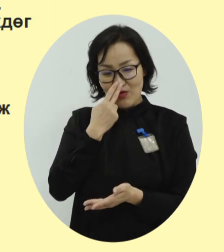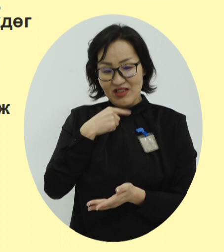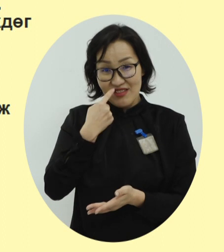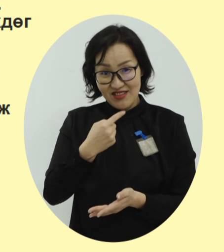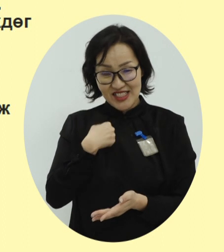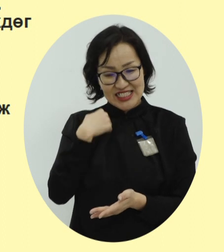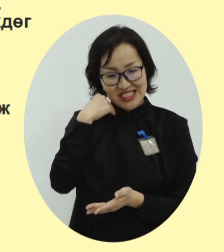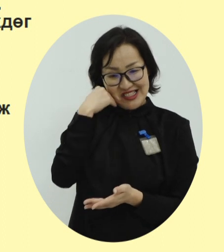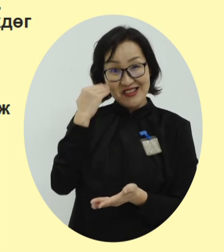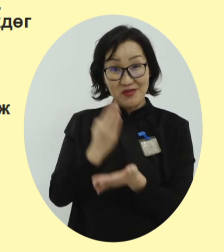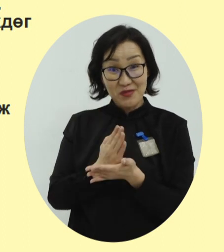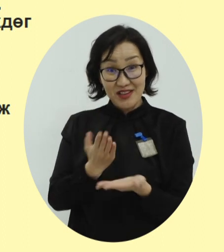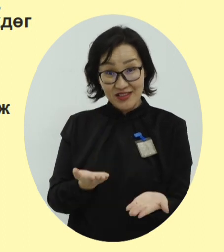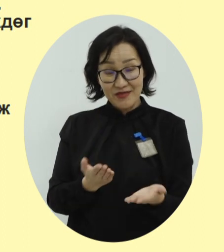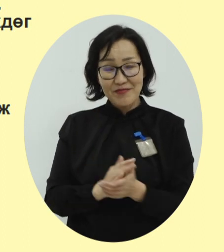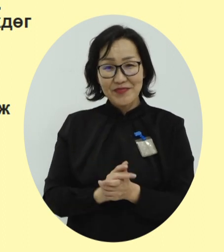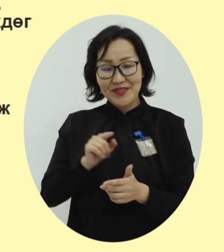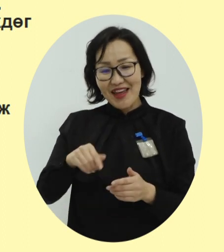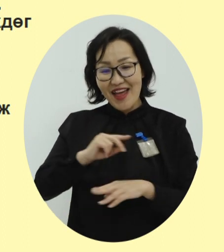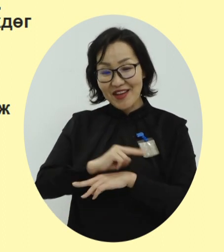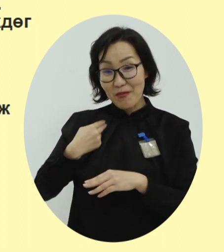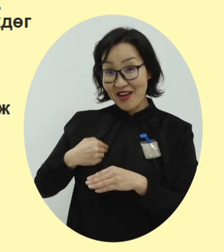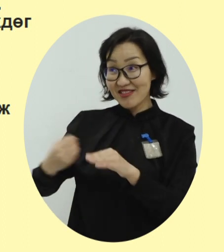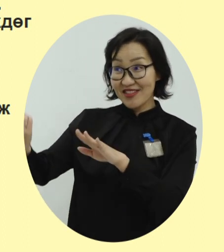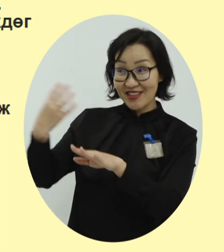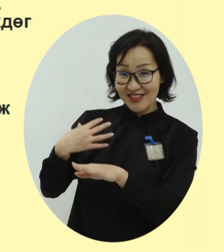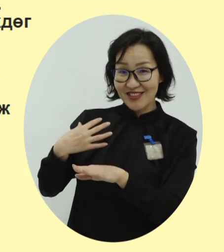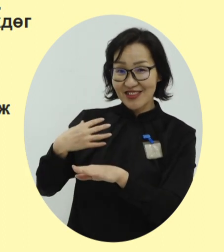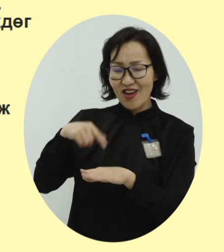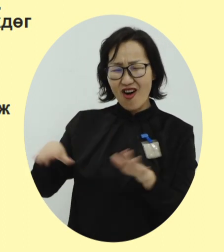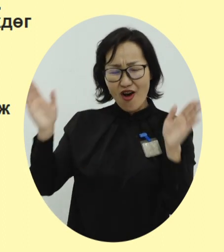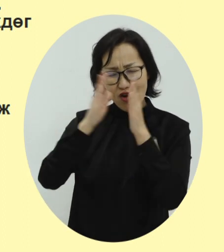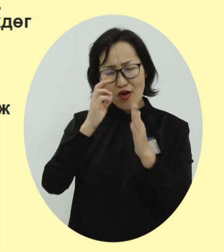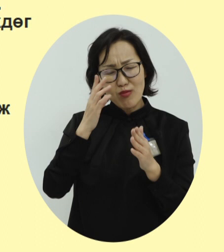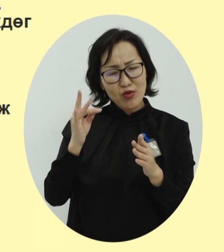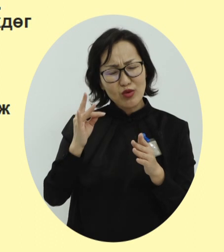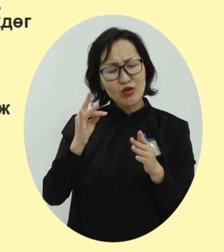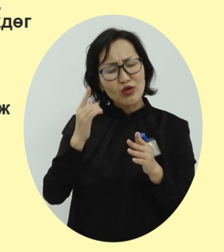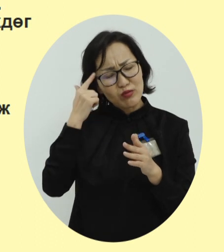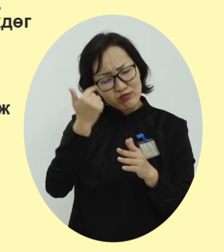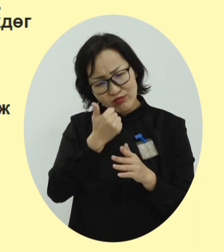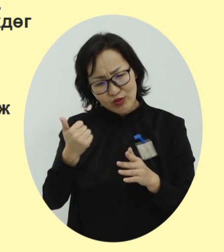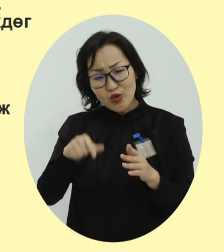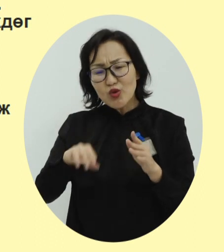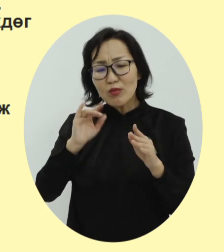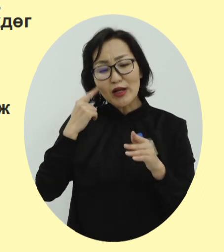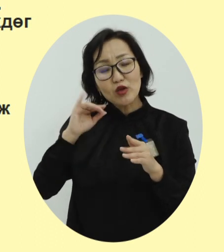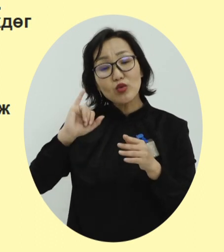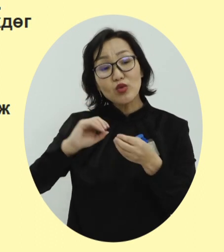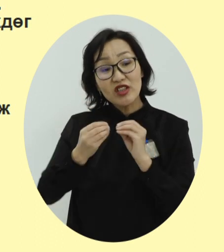хэлсэн үгнээсээ их ичиж байна. Уг нь ангийн багшийн хилдгээр орой бүр маргааш юу хийхээ тунгаан